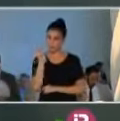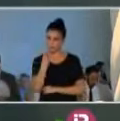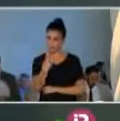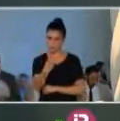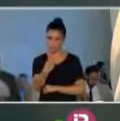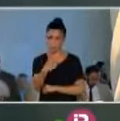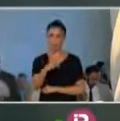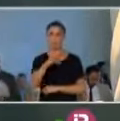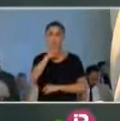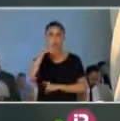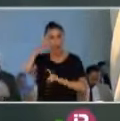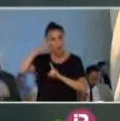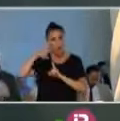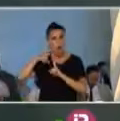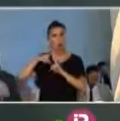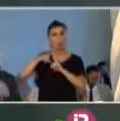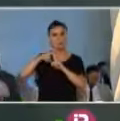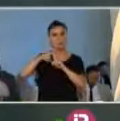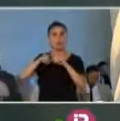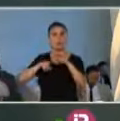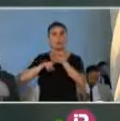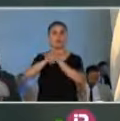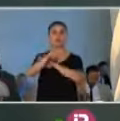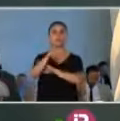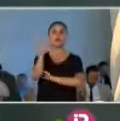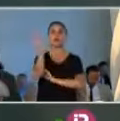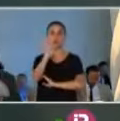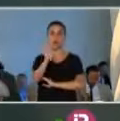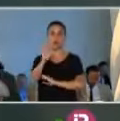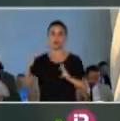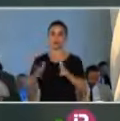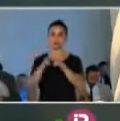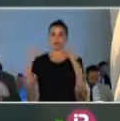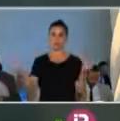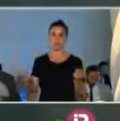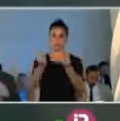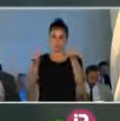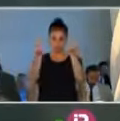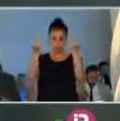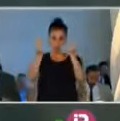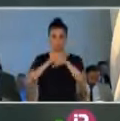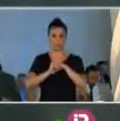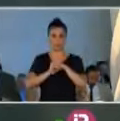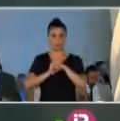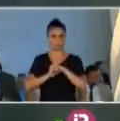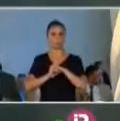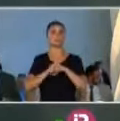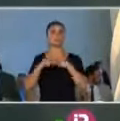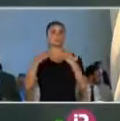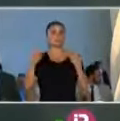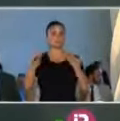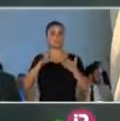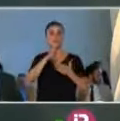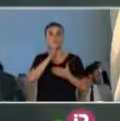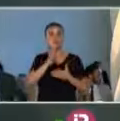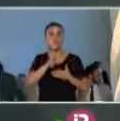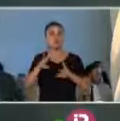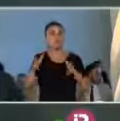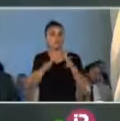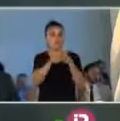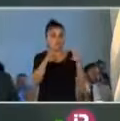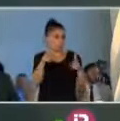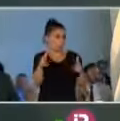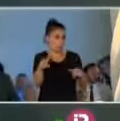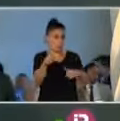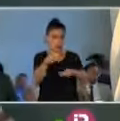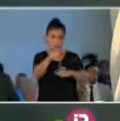és l'objectiu d'un govern progressista, millorar la nostra societat. Perquè hi creiem, i perquè això és el que ens demana la